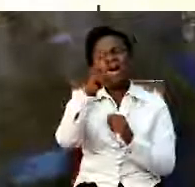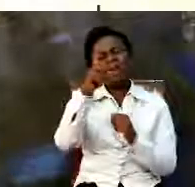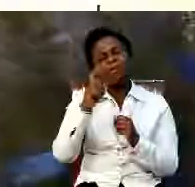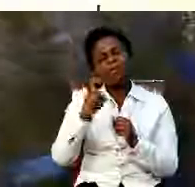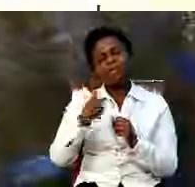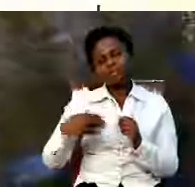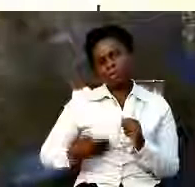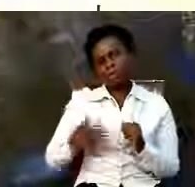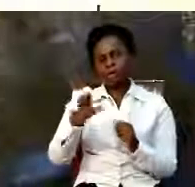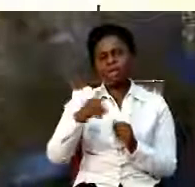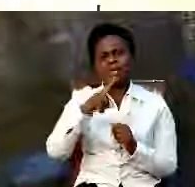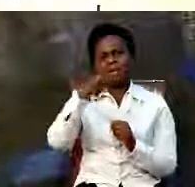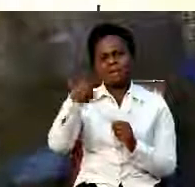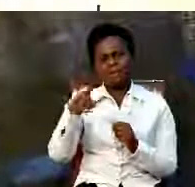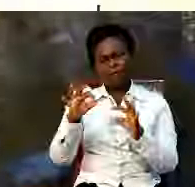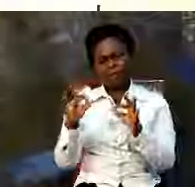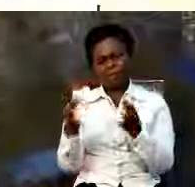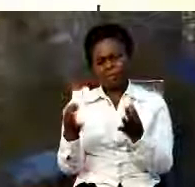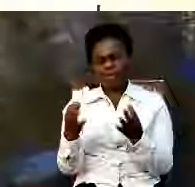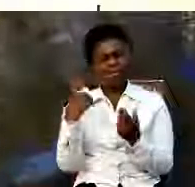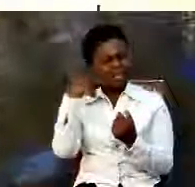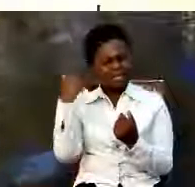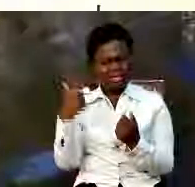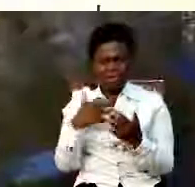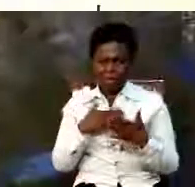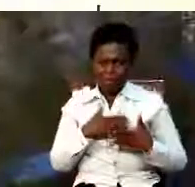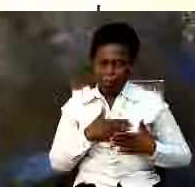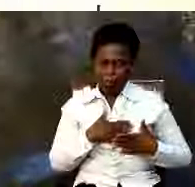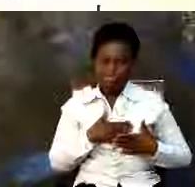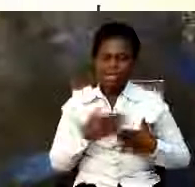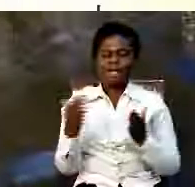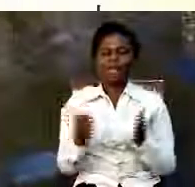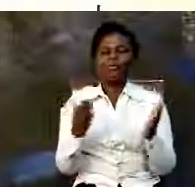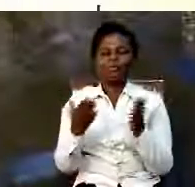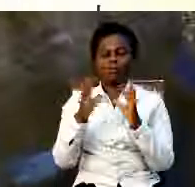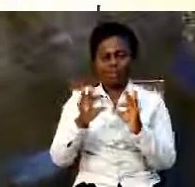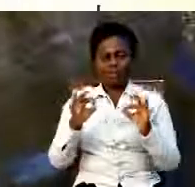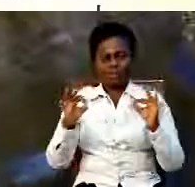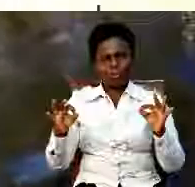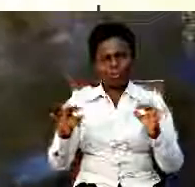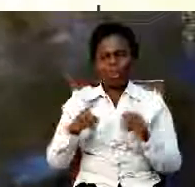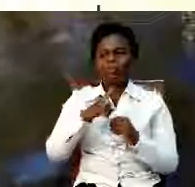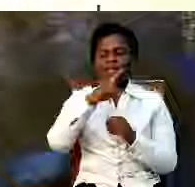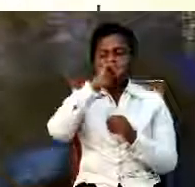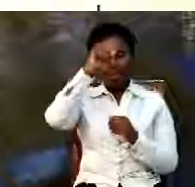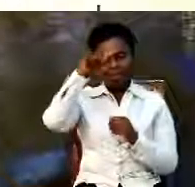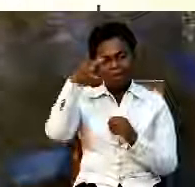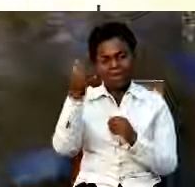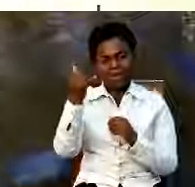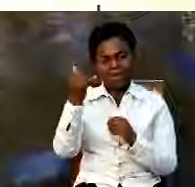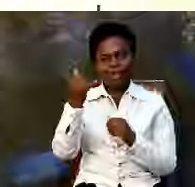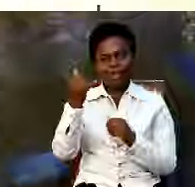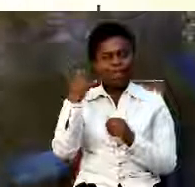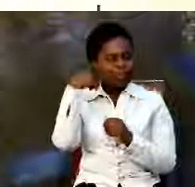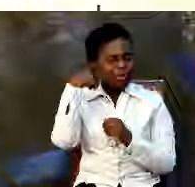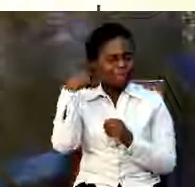je, unajisikia kama nakupenda na kukutunza ipasavyo? Je, unahisi kutimizwa mahitaji yako